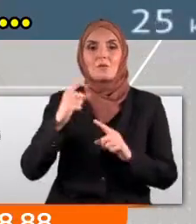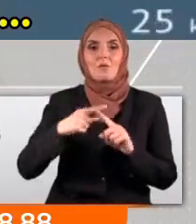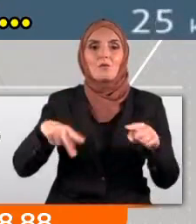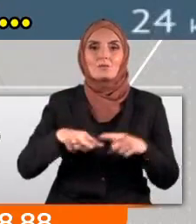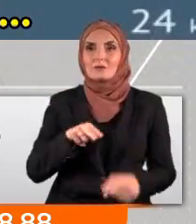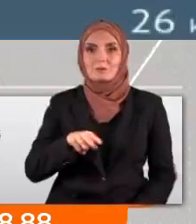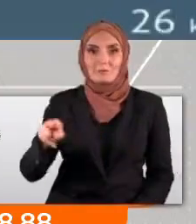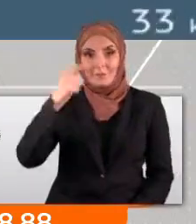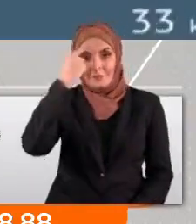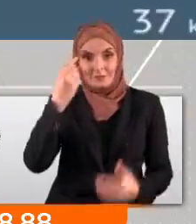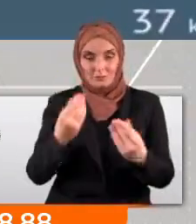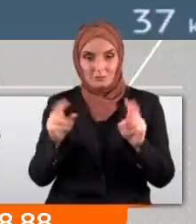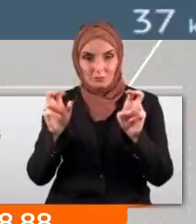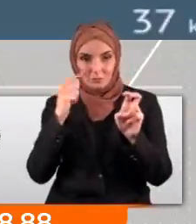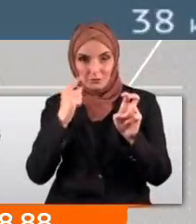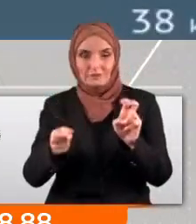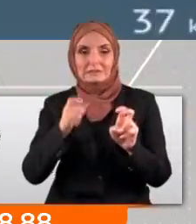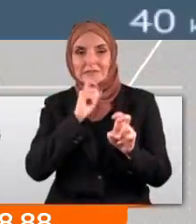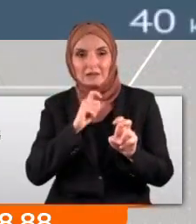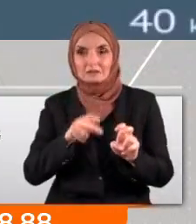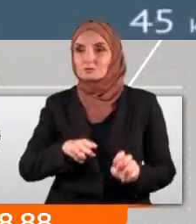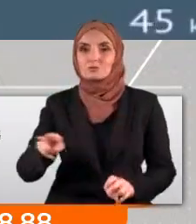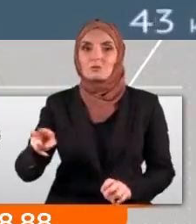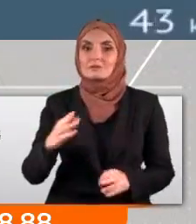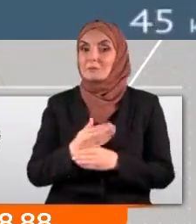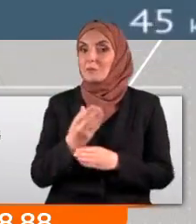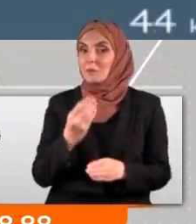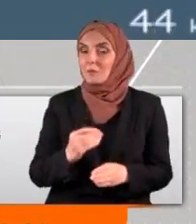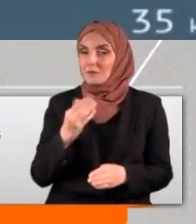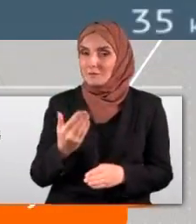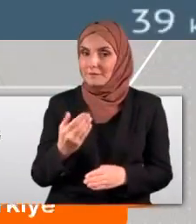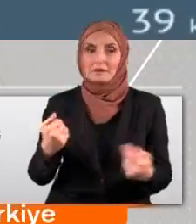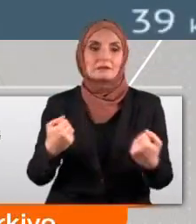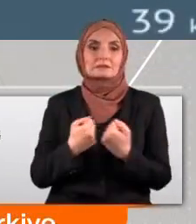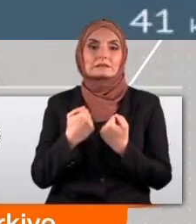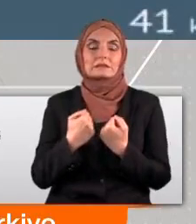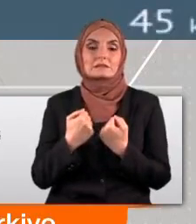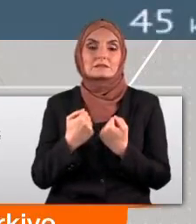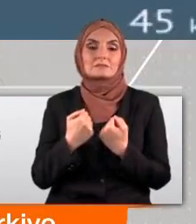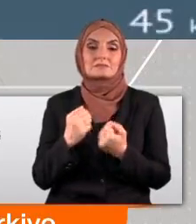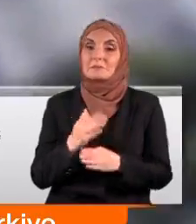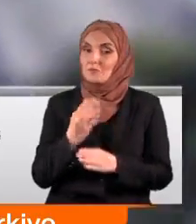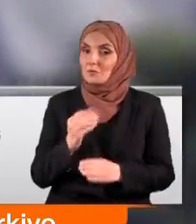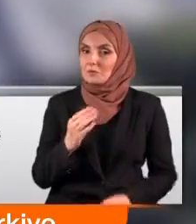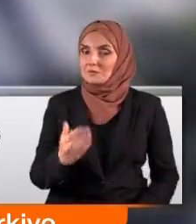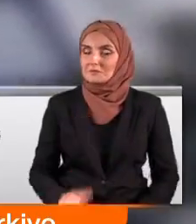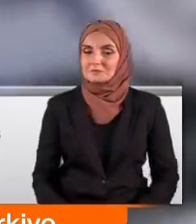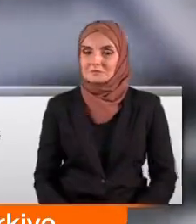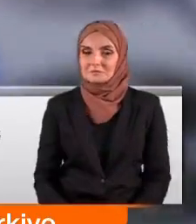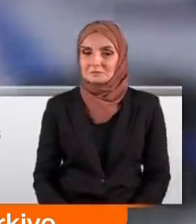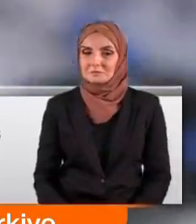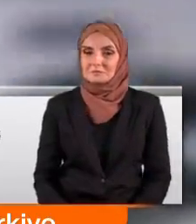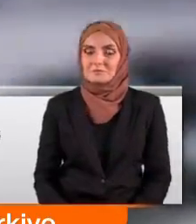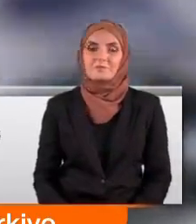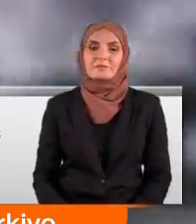ve hatalı yönlere sebebiyet vereceğinden ötürü yine burada da kazaların var olduğunu görüyoruz. Çoğu sürücü